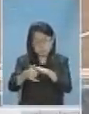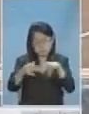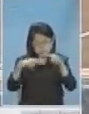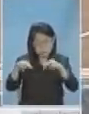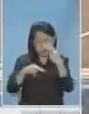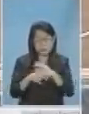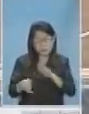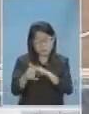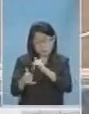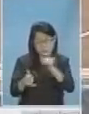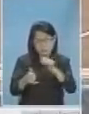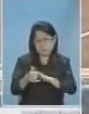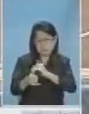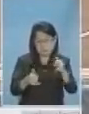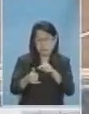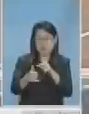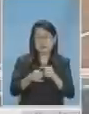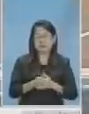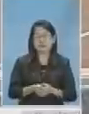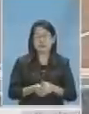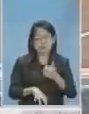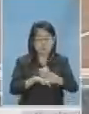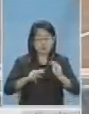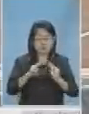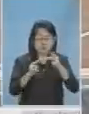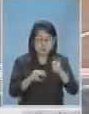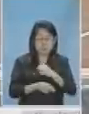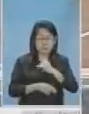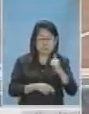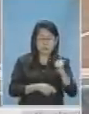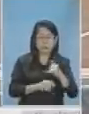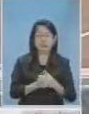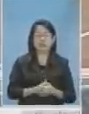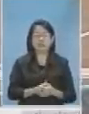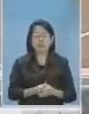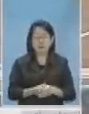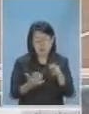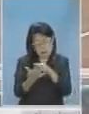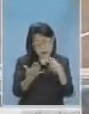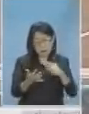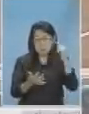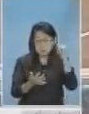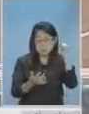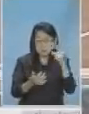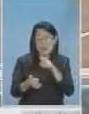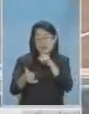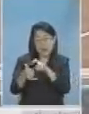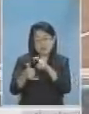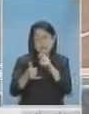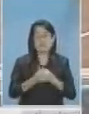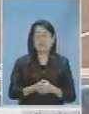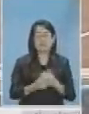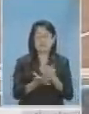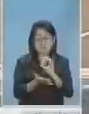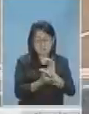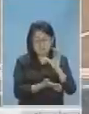เคร่งคัดกับรัฐมนตรีของท่านละครับว่ารัฐมนตรีของท่านเนี่ยเข้าใจงบประมาณหรือไม่แล้วก็ใช้งบประมาณ